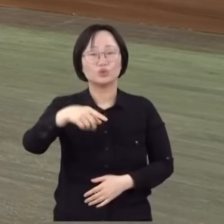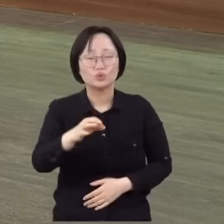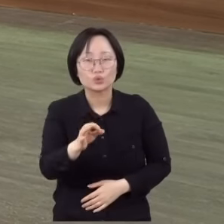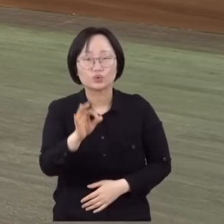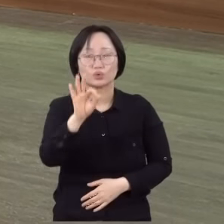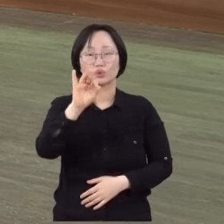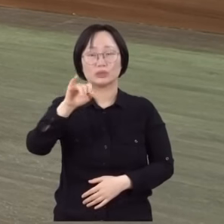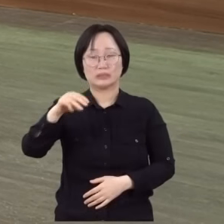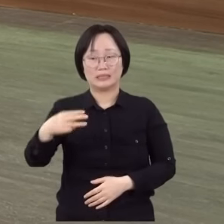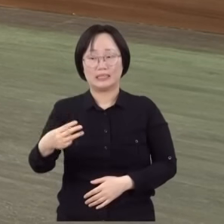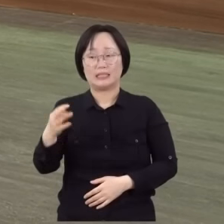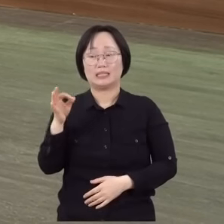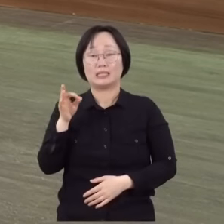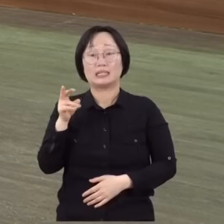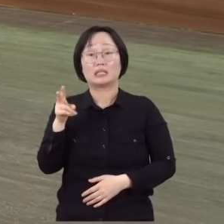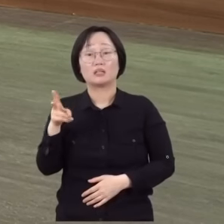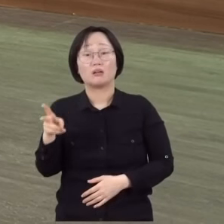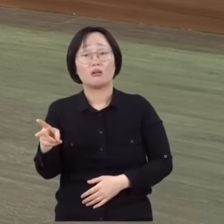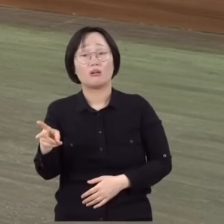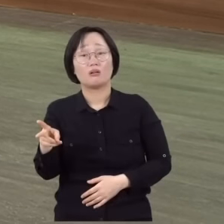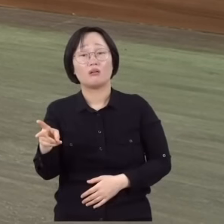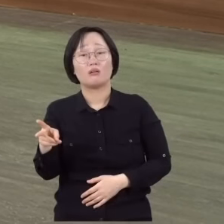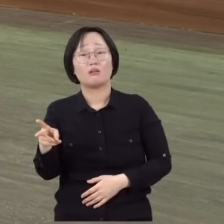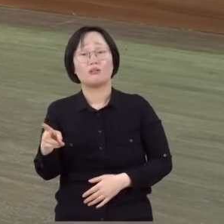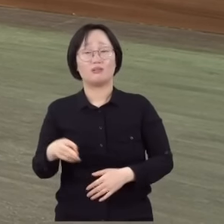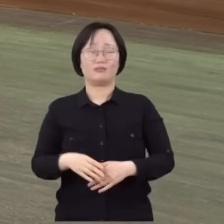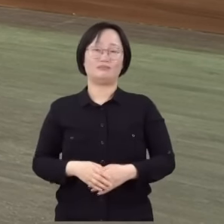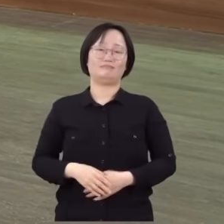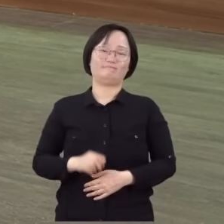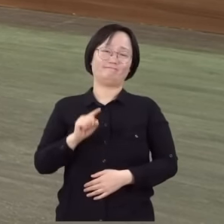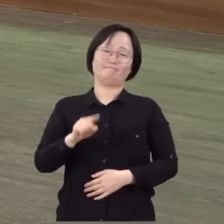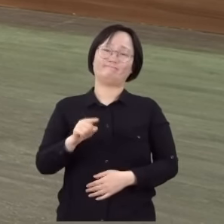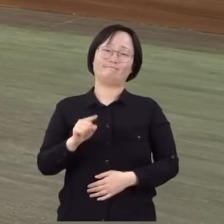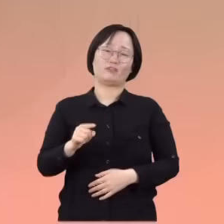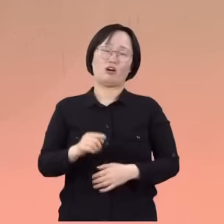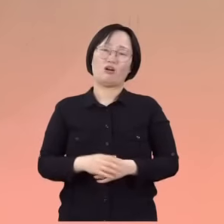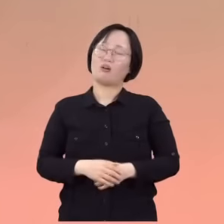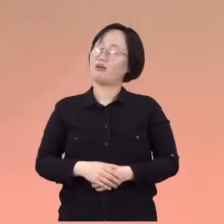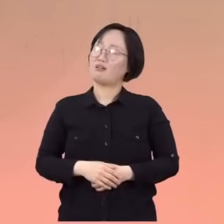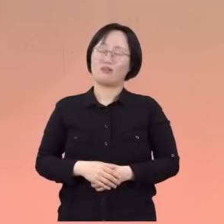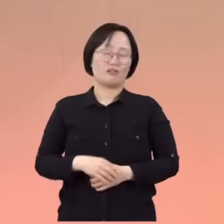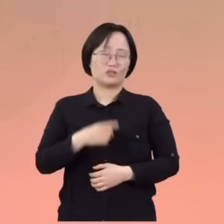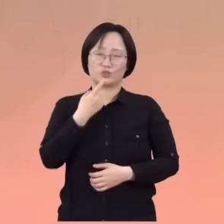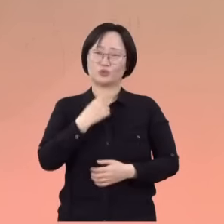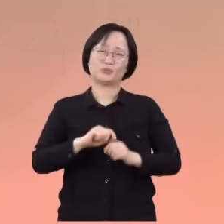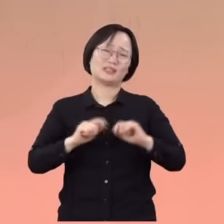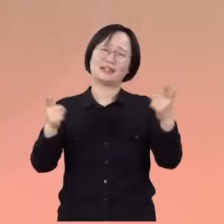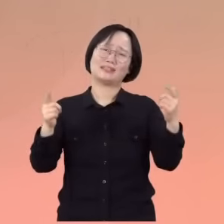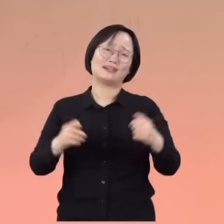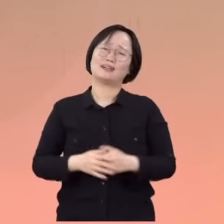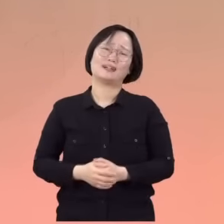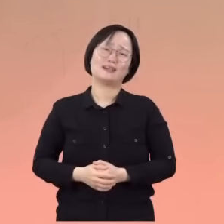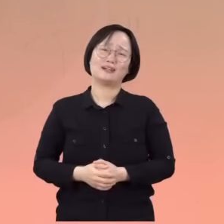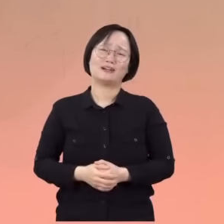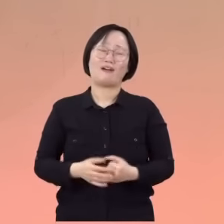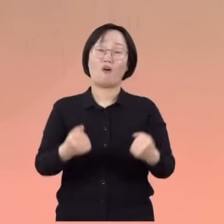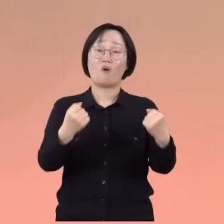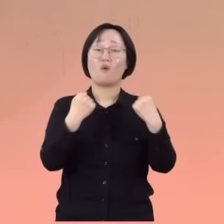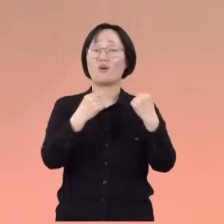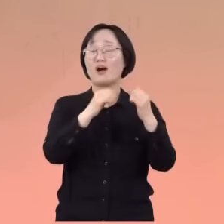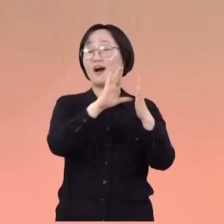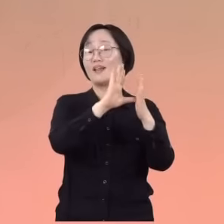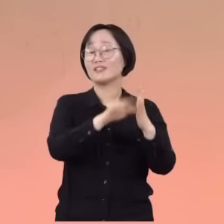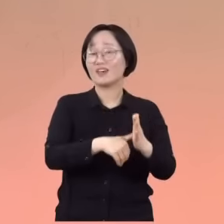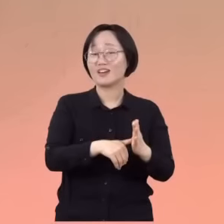같을 수 있느냐 어우 쉬운 일이 아닙니다 아유 건강했을 때 못 말인들 못합니까 몸이